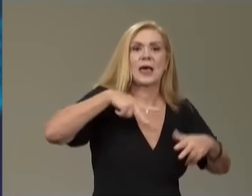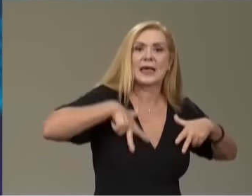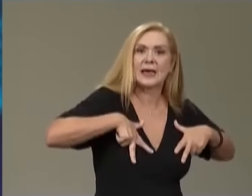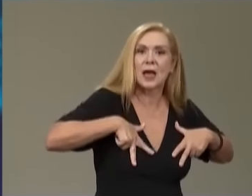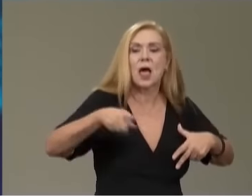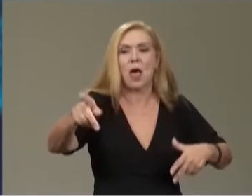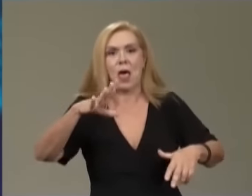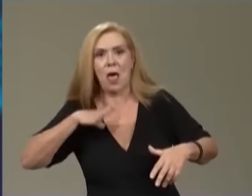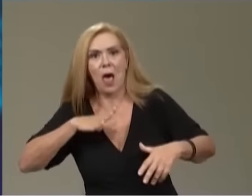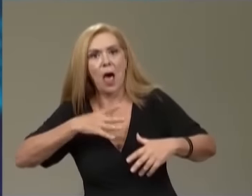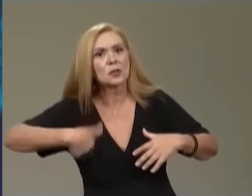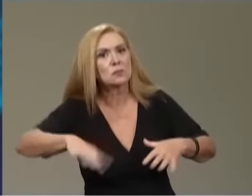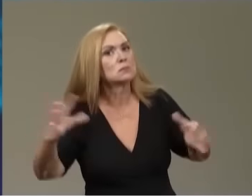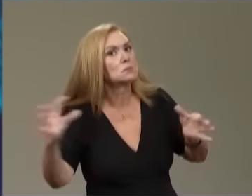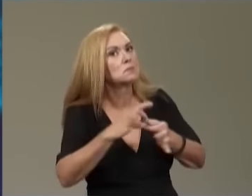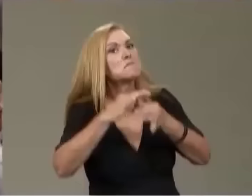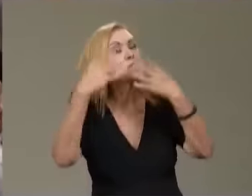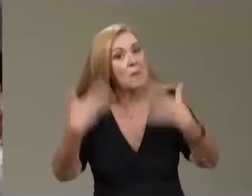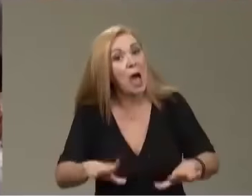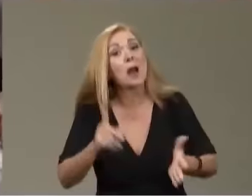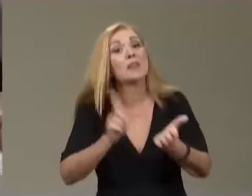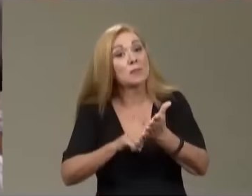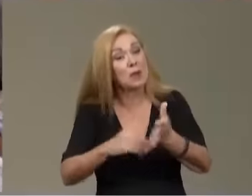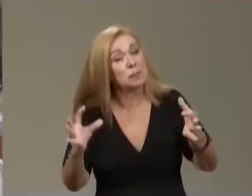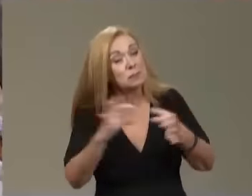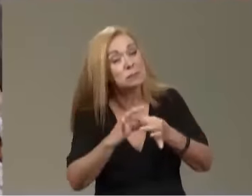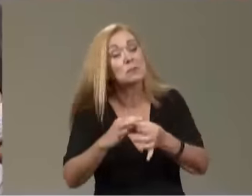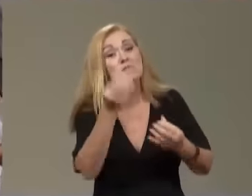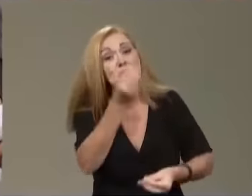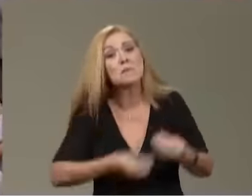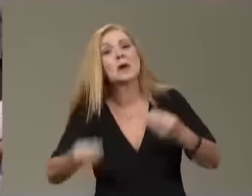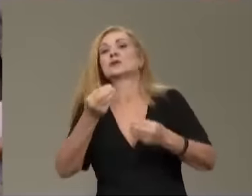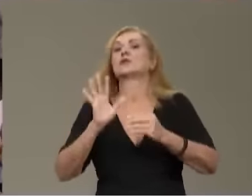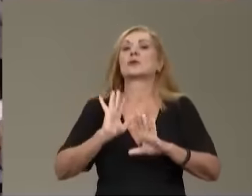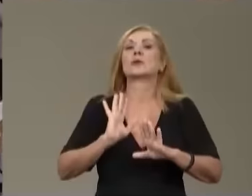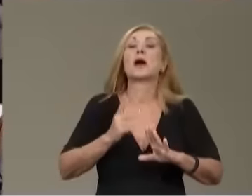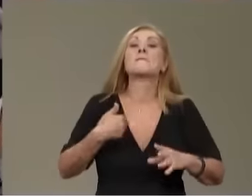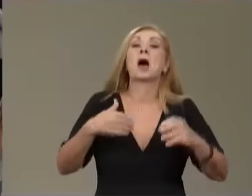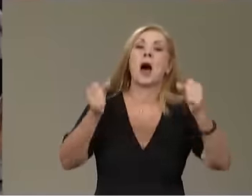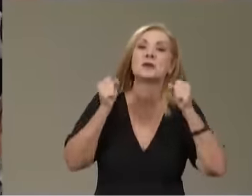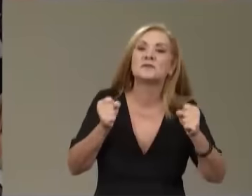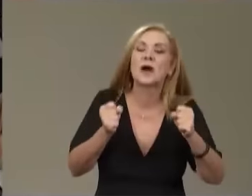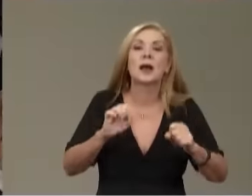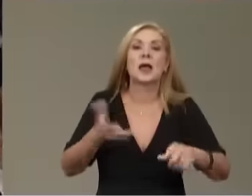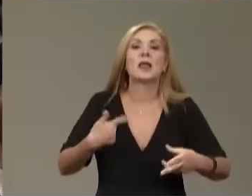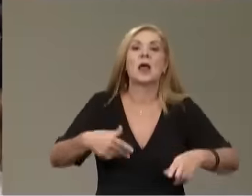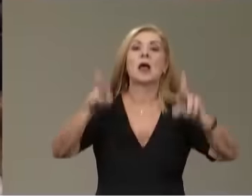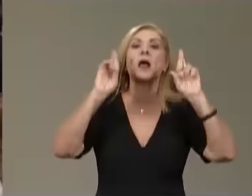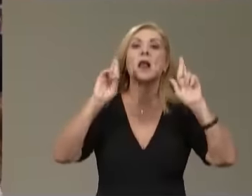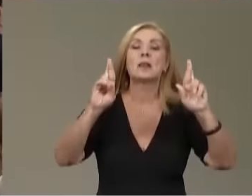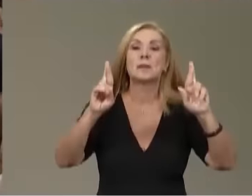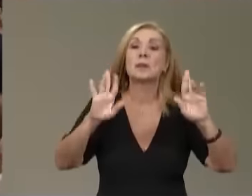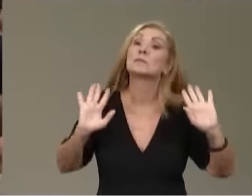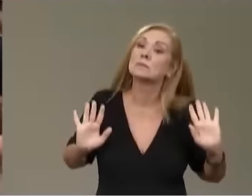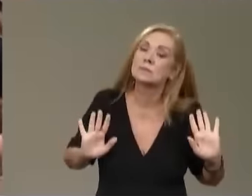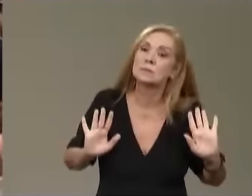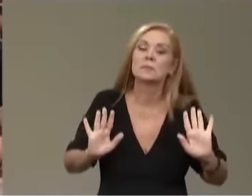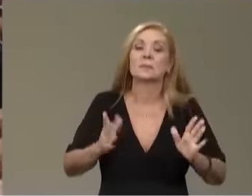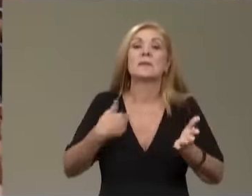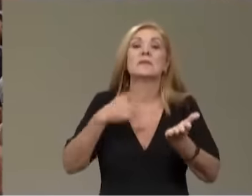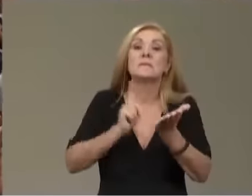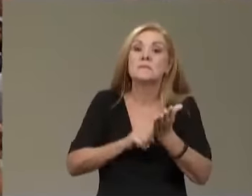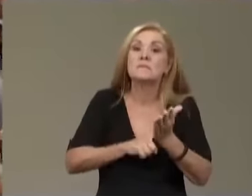χρόνια. Αρκεί ο τόπος να ανεβάσει ταχύτητα, με ασφάλεια αλλά και ελπίδα. Και βέβαια, αρκεί